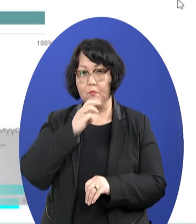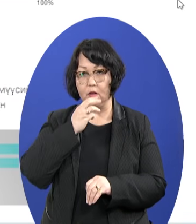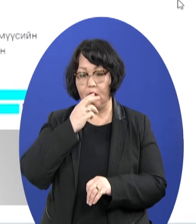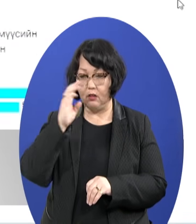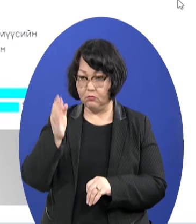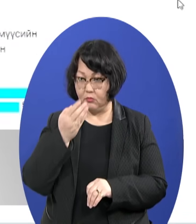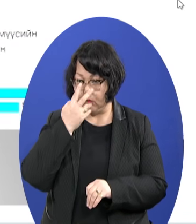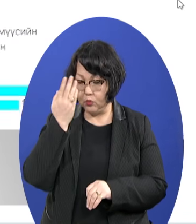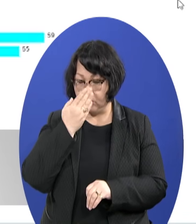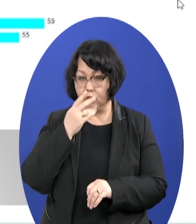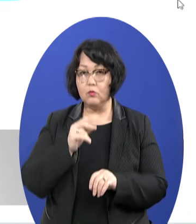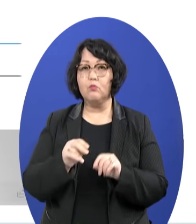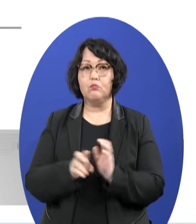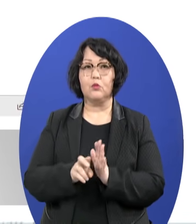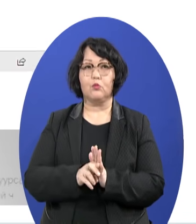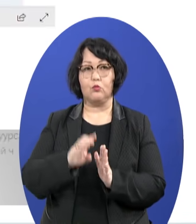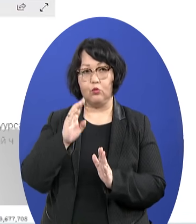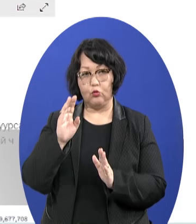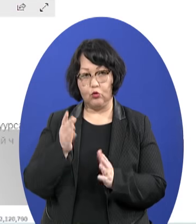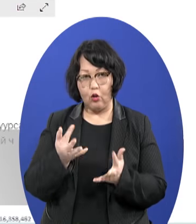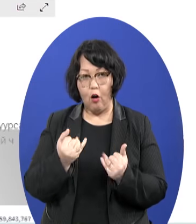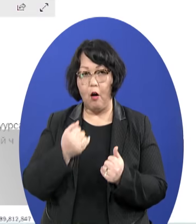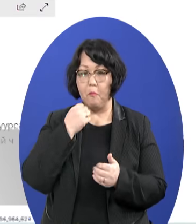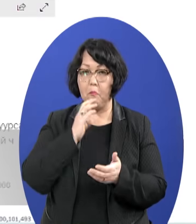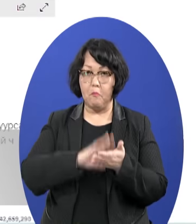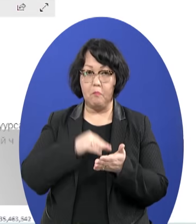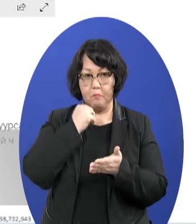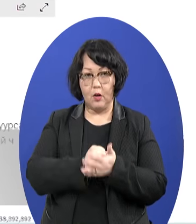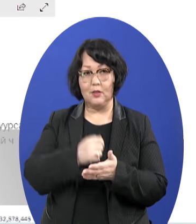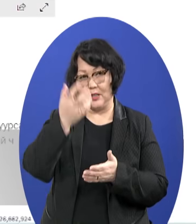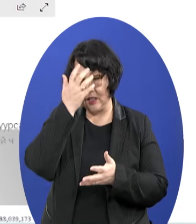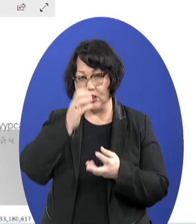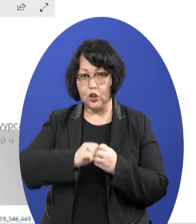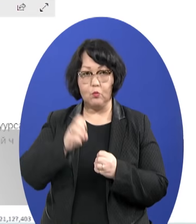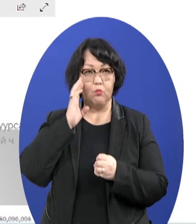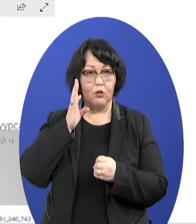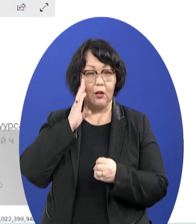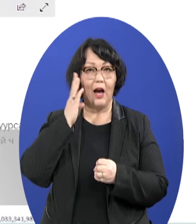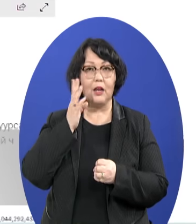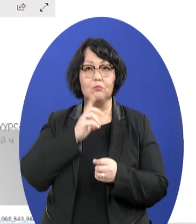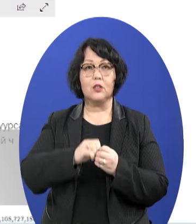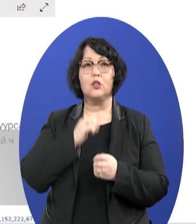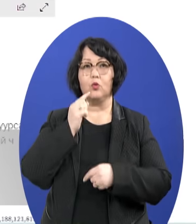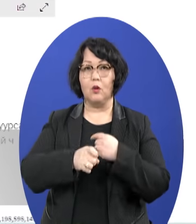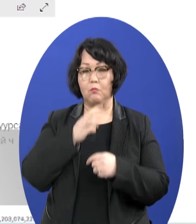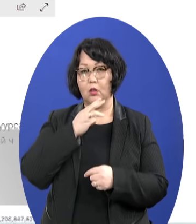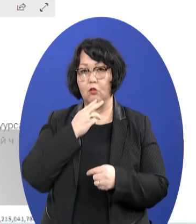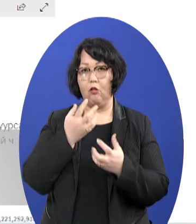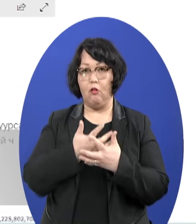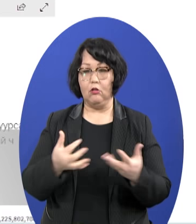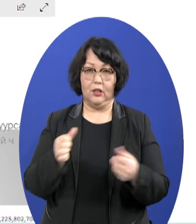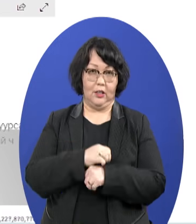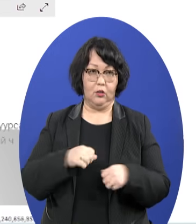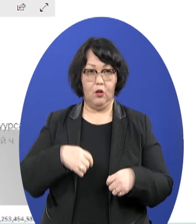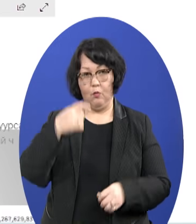боломжийг бүрдүүлэх бодит мэдээлэл тоо баримт болон засгийн газраас авч хэрэгжүүлж байгаа бодлого арга хэмжээний талаарх мэдээллийг олон нийтэд